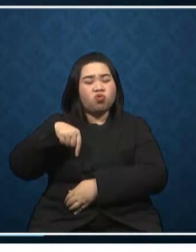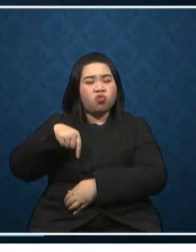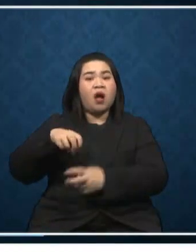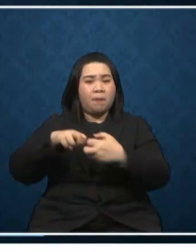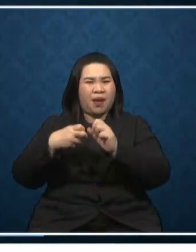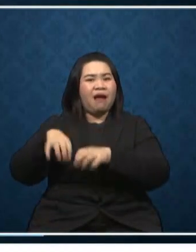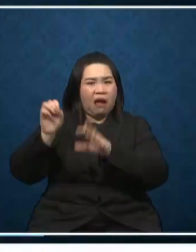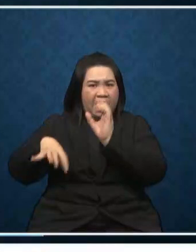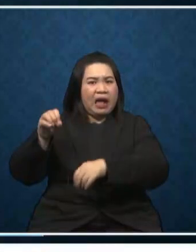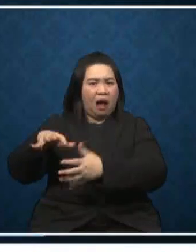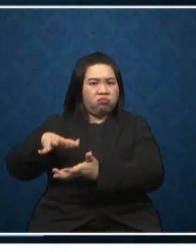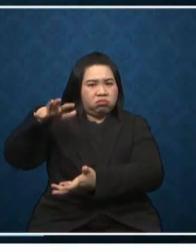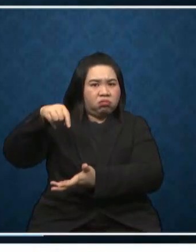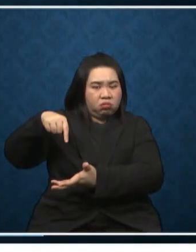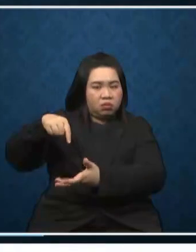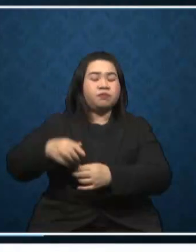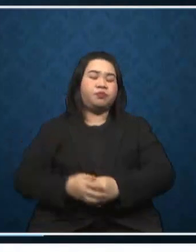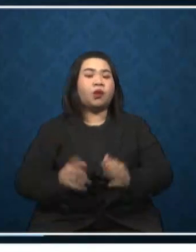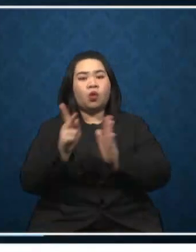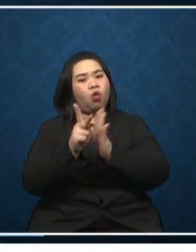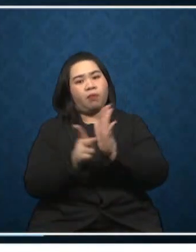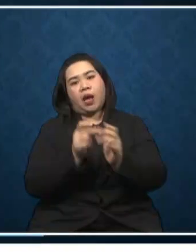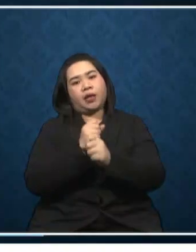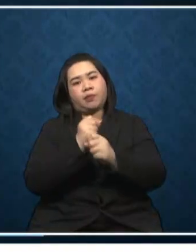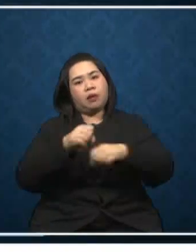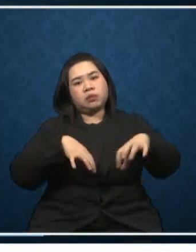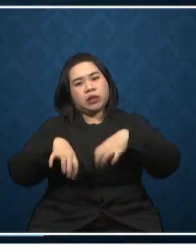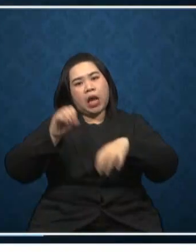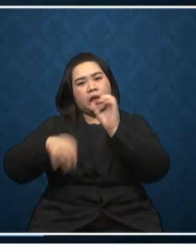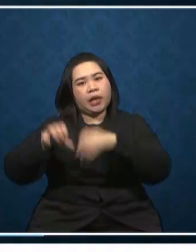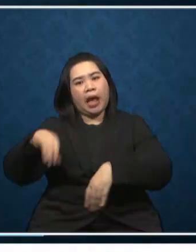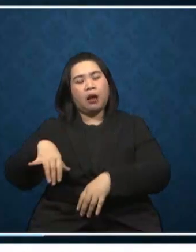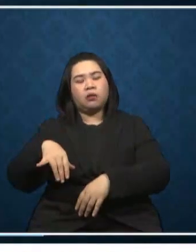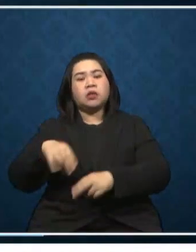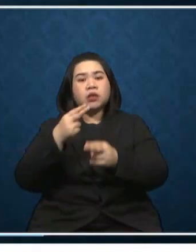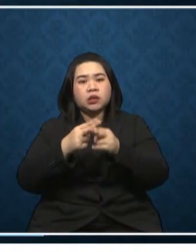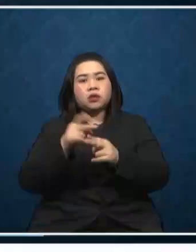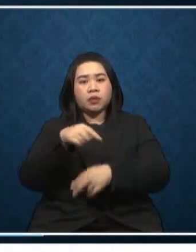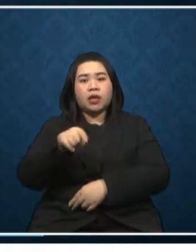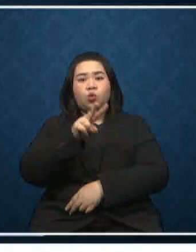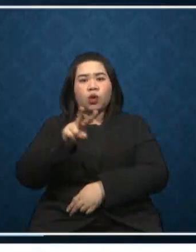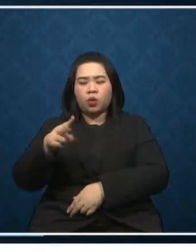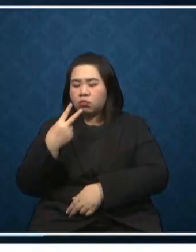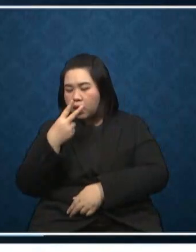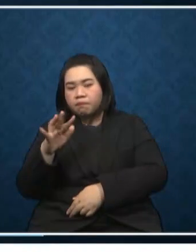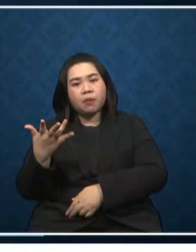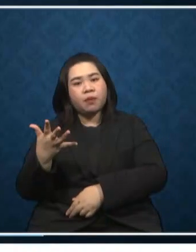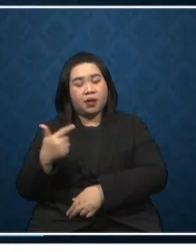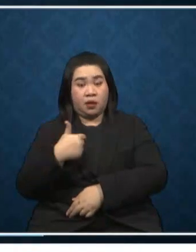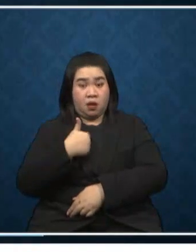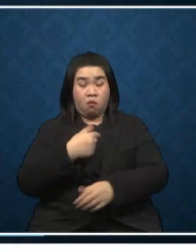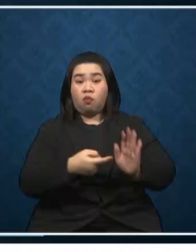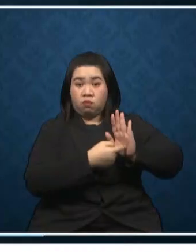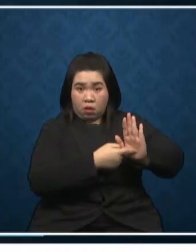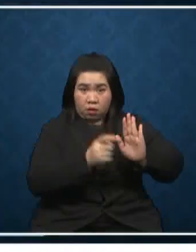ศากรมขมาในประเทศขาดกฎหมายที่จะการจัการซาบอธุภั files หอย geopoliticalทผมเห็น เอ่ เอ่อ aunque